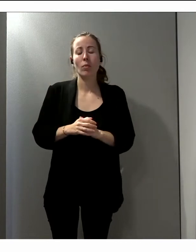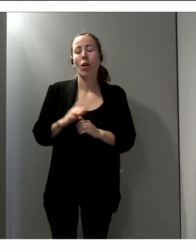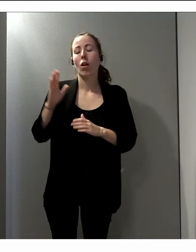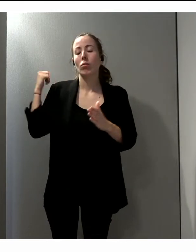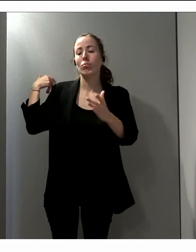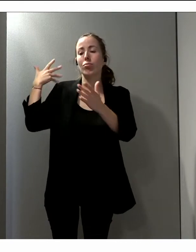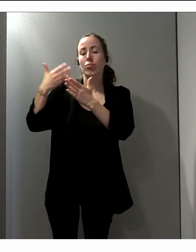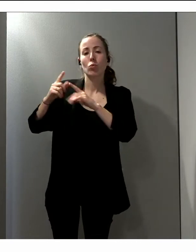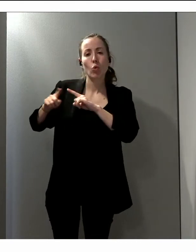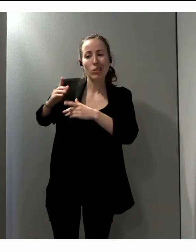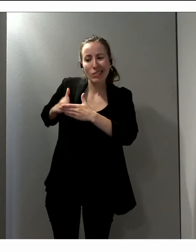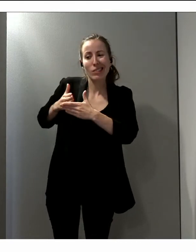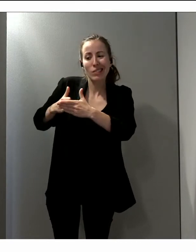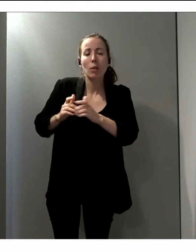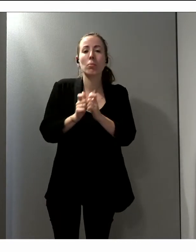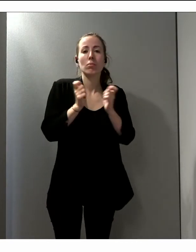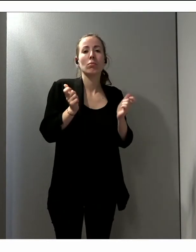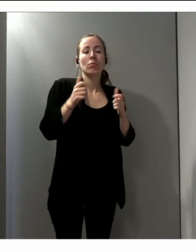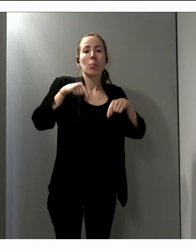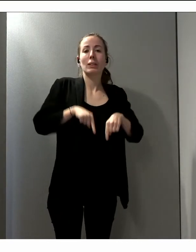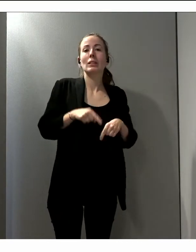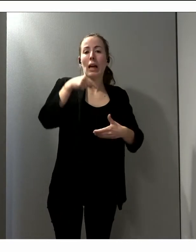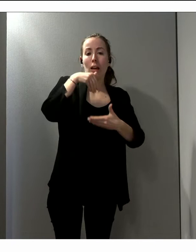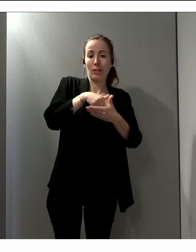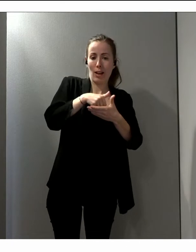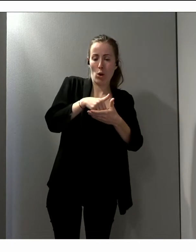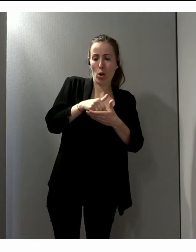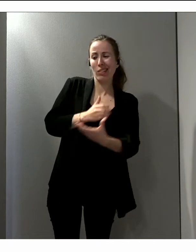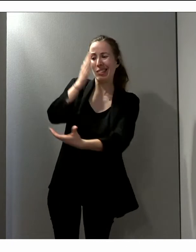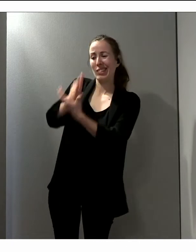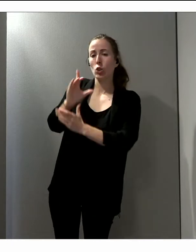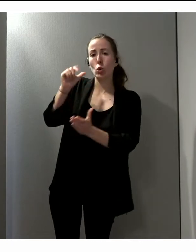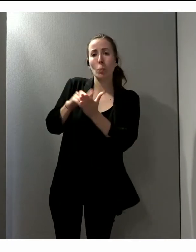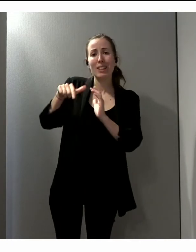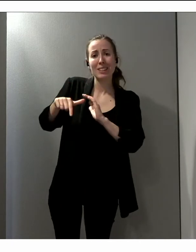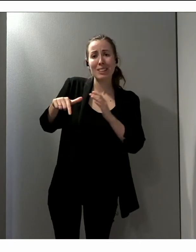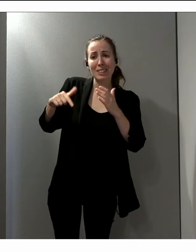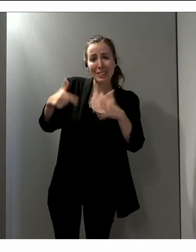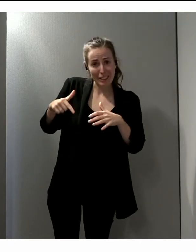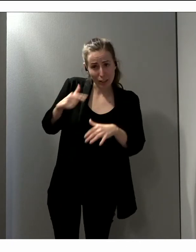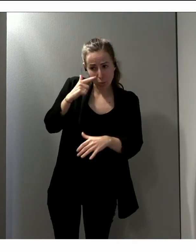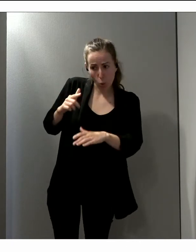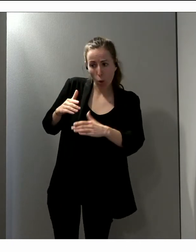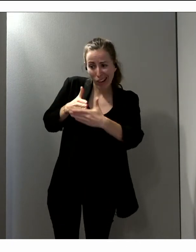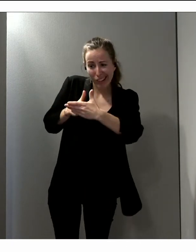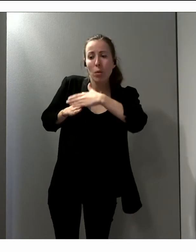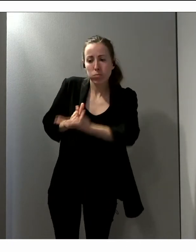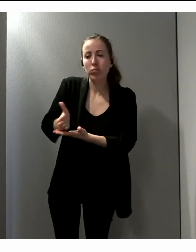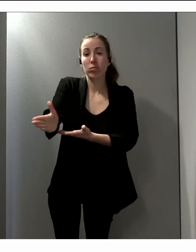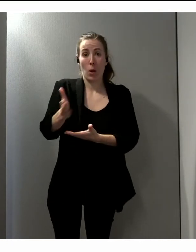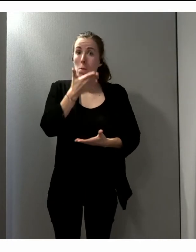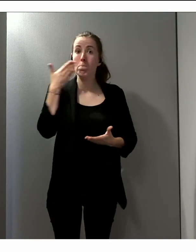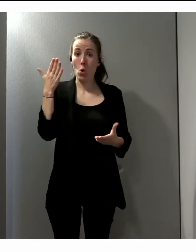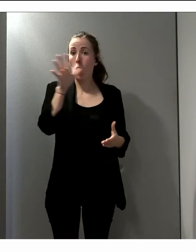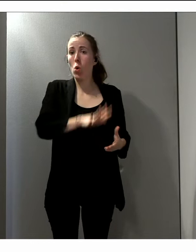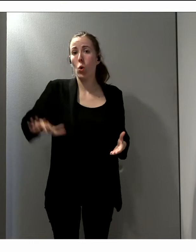des blocages, puis le ministère de l'Intérieur est intervenu pour débloquer la situation en 2017. Aujourd'hui, ça va mieux. Il n'en reste pas moins que nous avons encore des